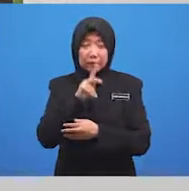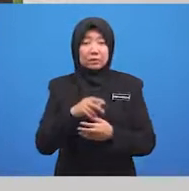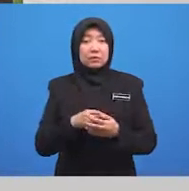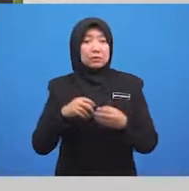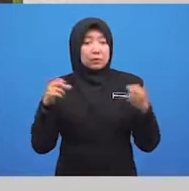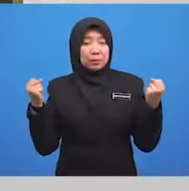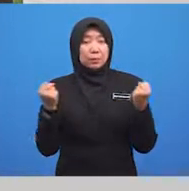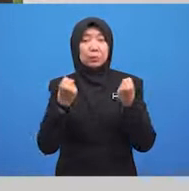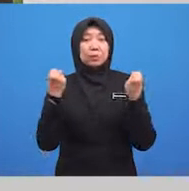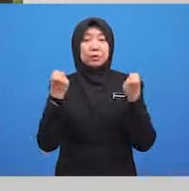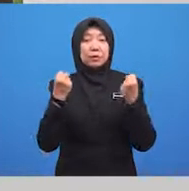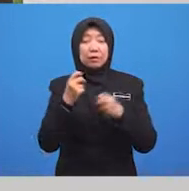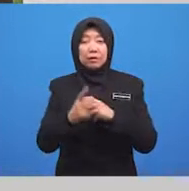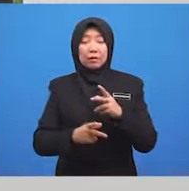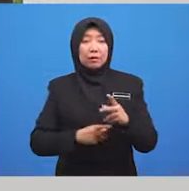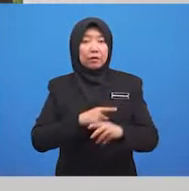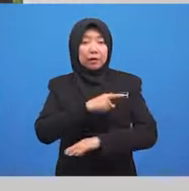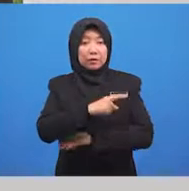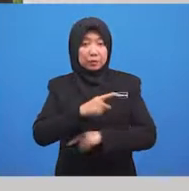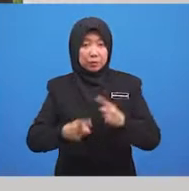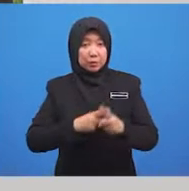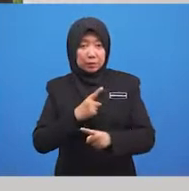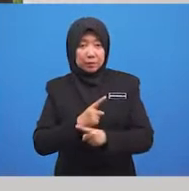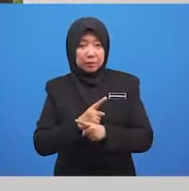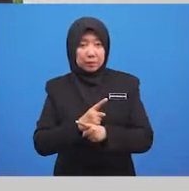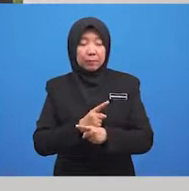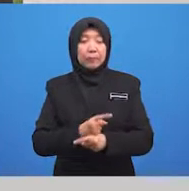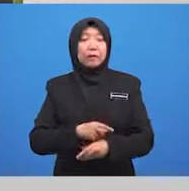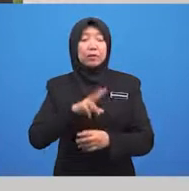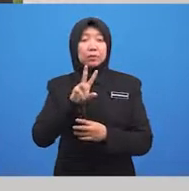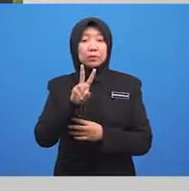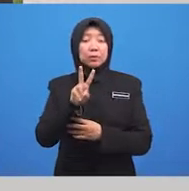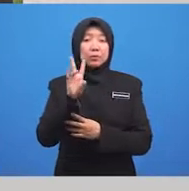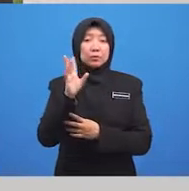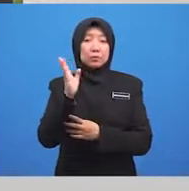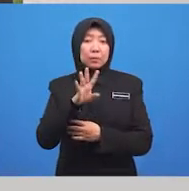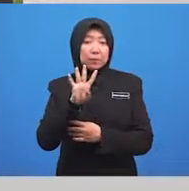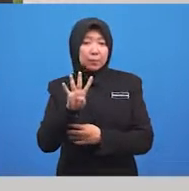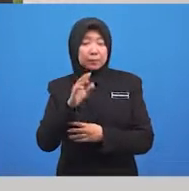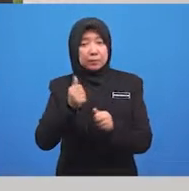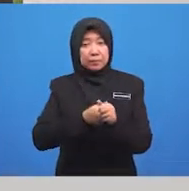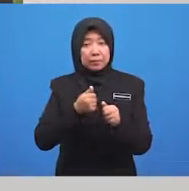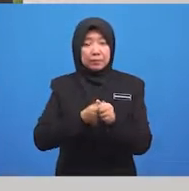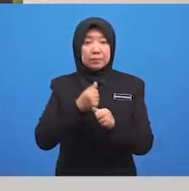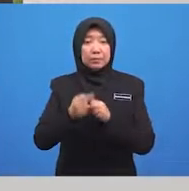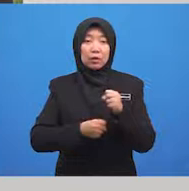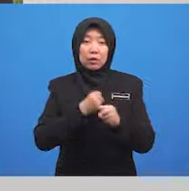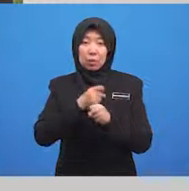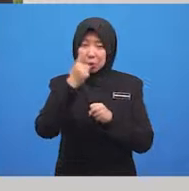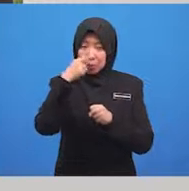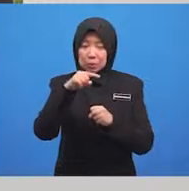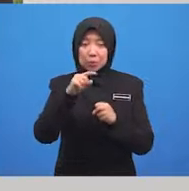Sedunia yang disambut pada 27 April setiap tahun. Kempen ini bertujuan untuk